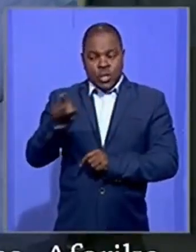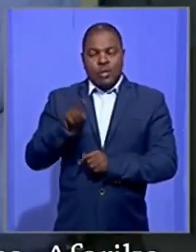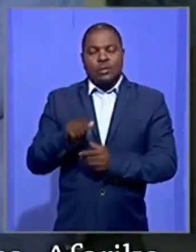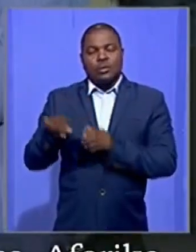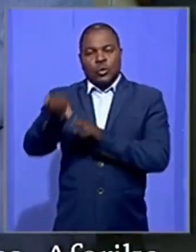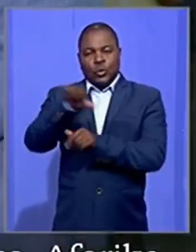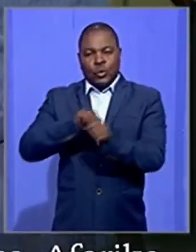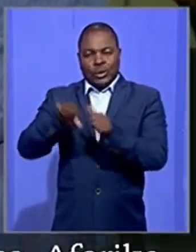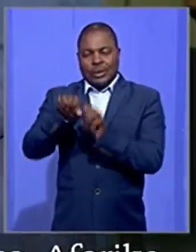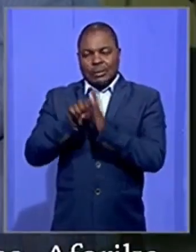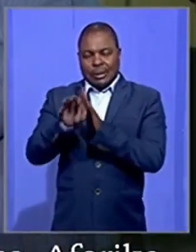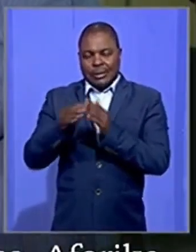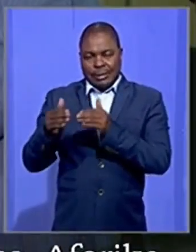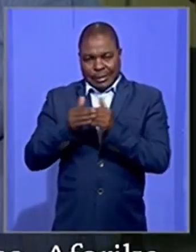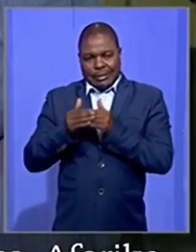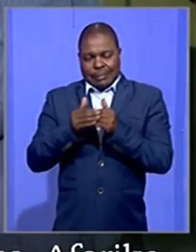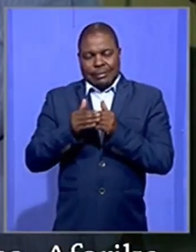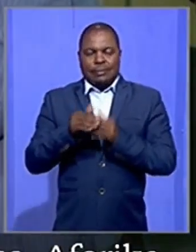ya ditlhopho.